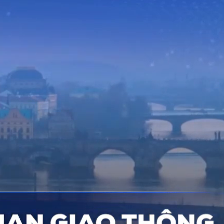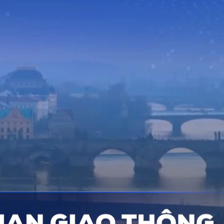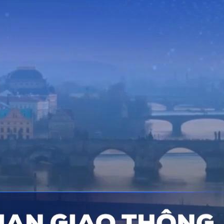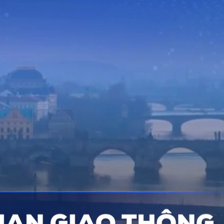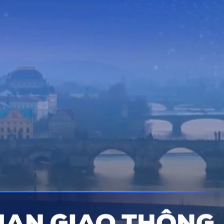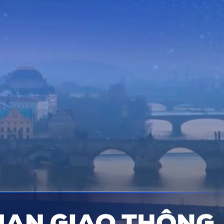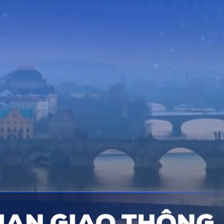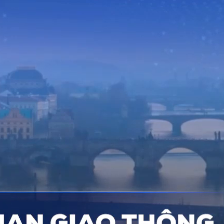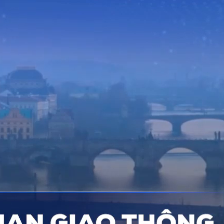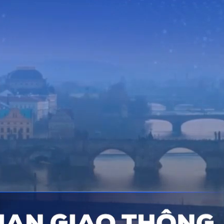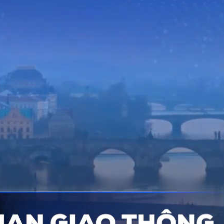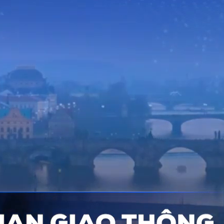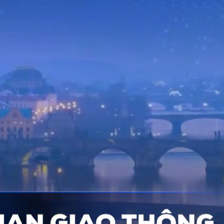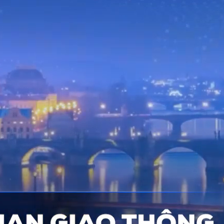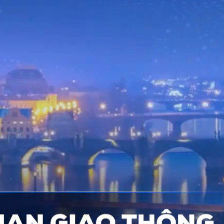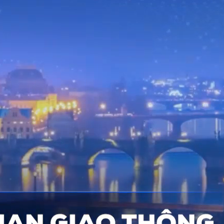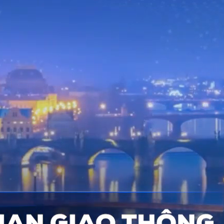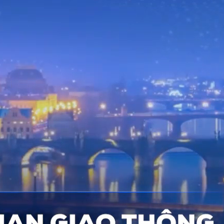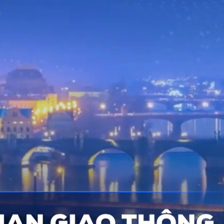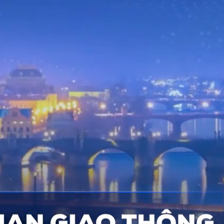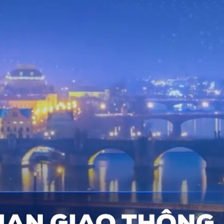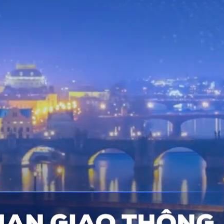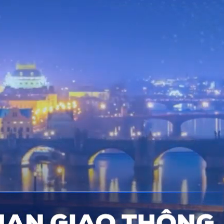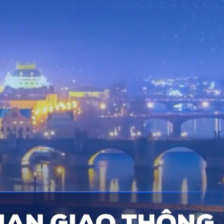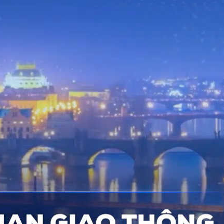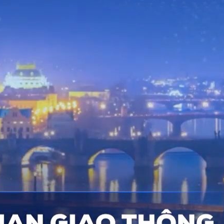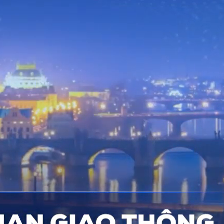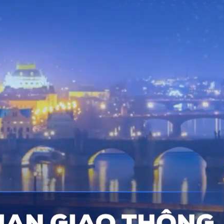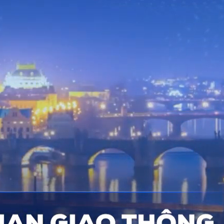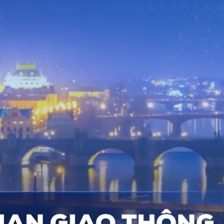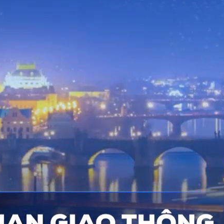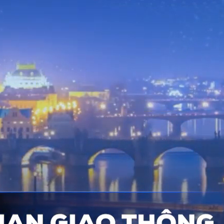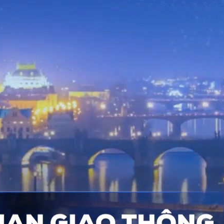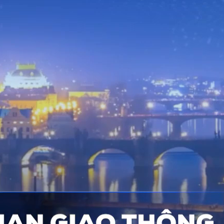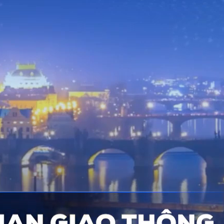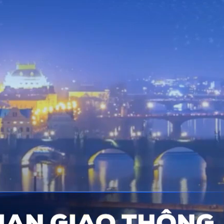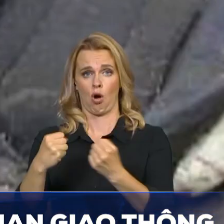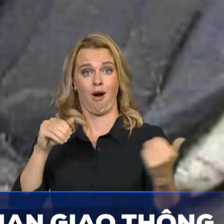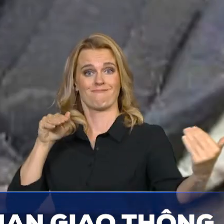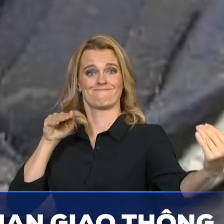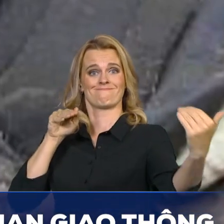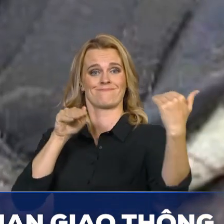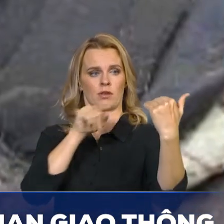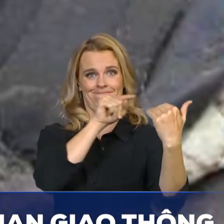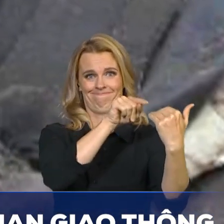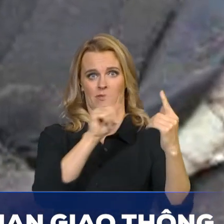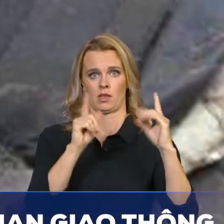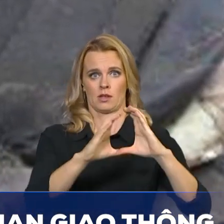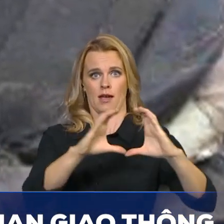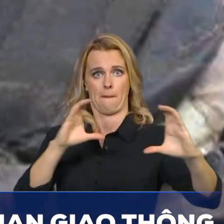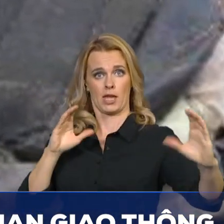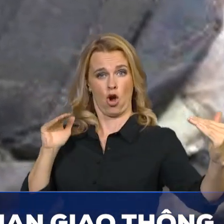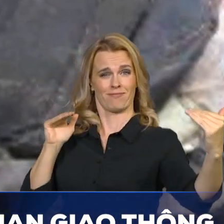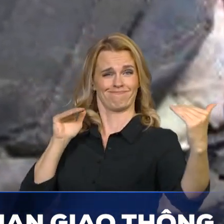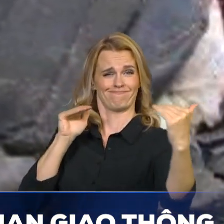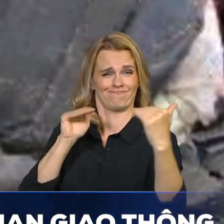lại đang giảm dần do đó Chính phủ đang xem xét cho phép các nhà đầu tư tư nhân tham gia vào các dự án là một trong